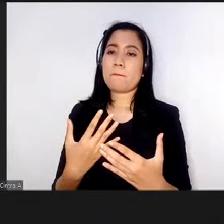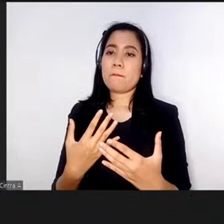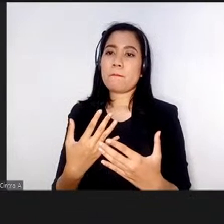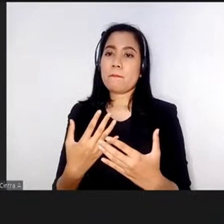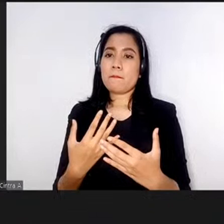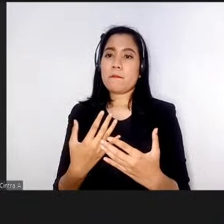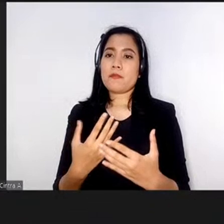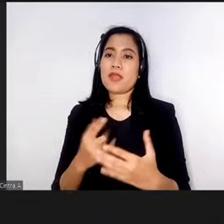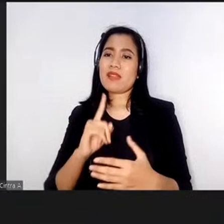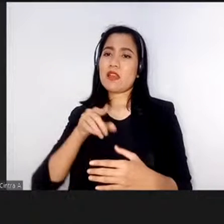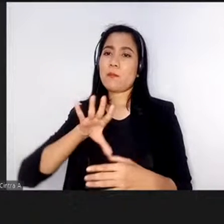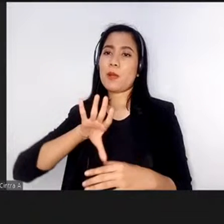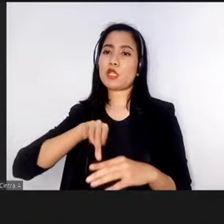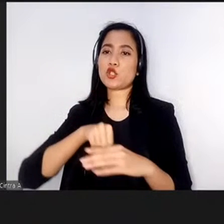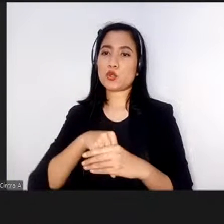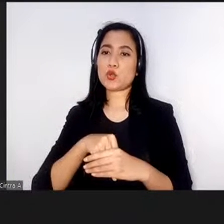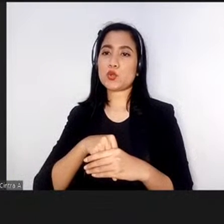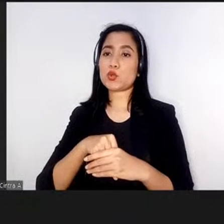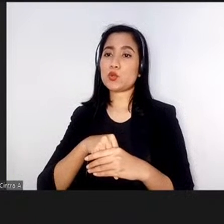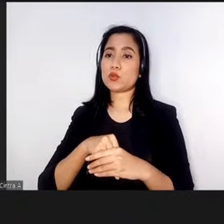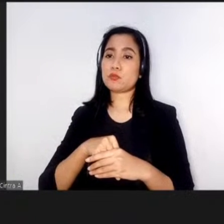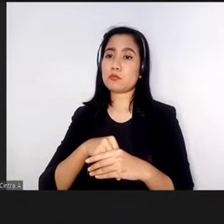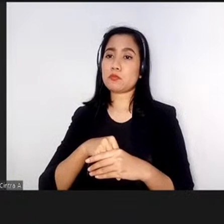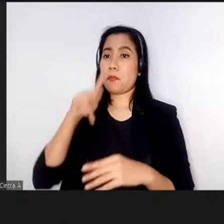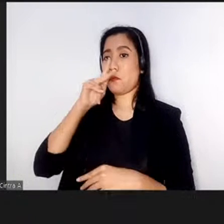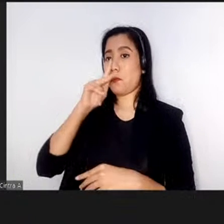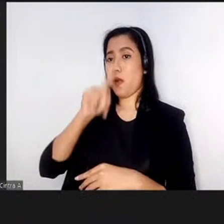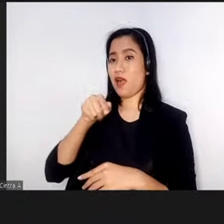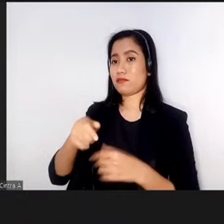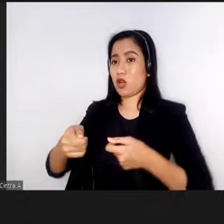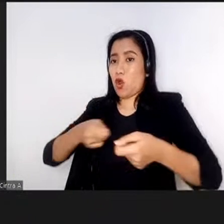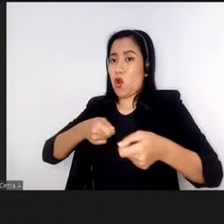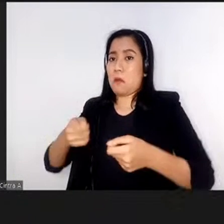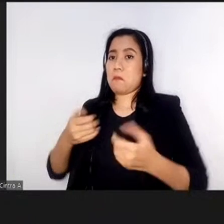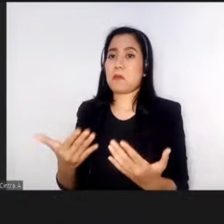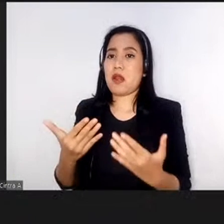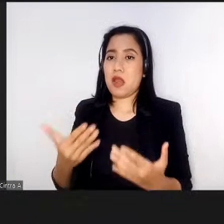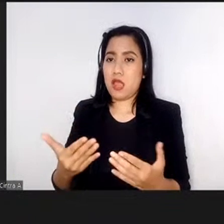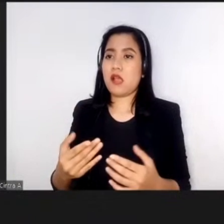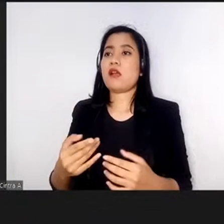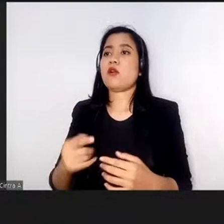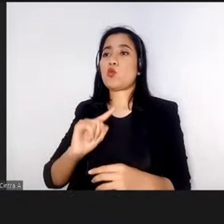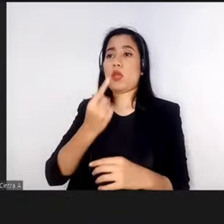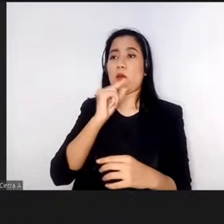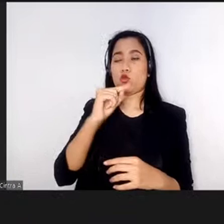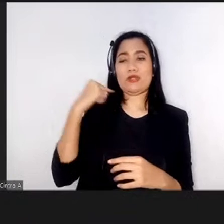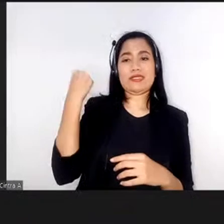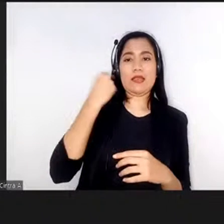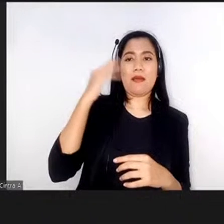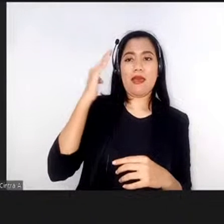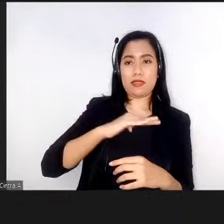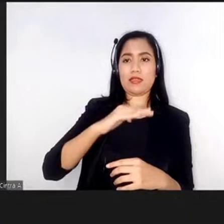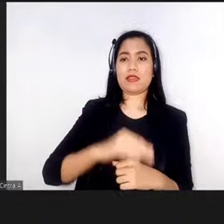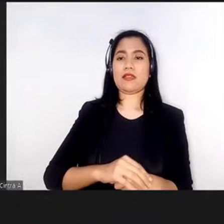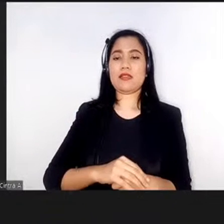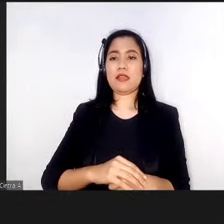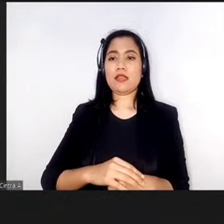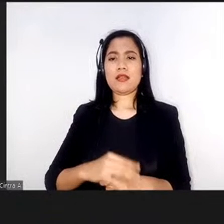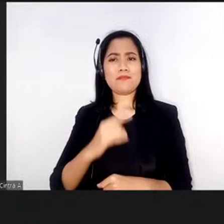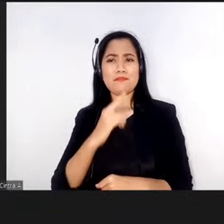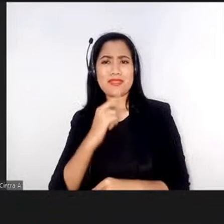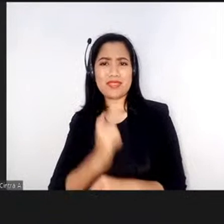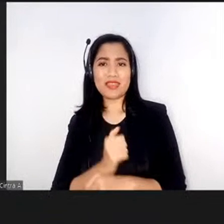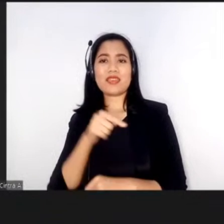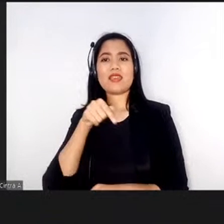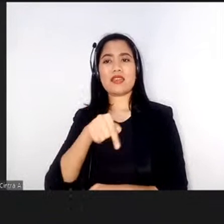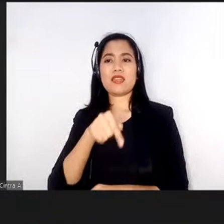berbagai Bagaimana bank itu dikelola terutama untuk operasional sehari-harinya dan penting bagi kita untuk menyebutkan bahwa laporan